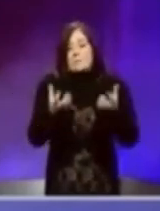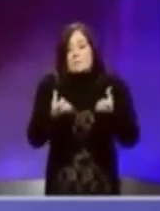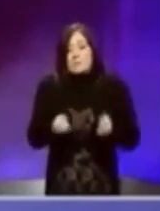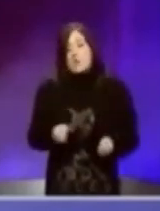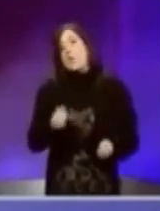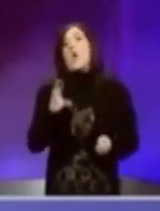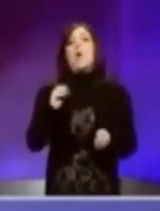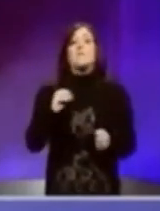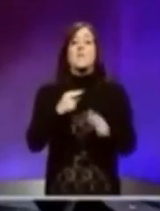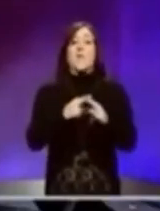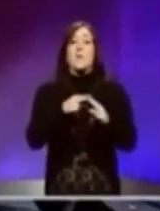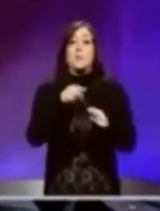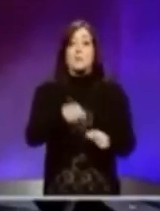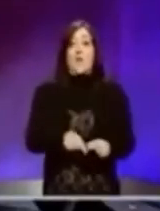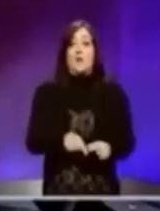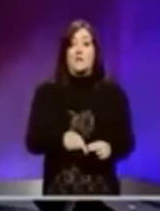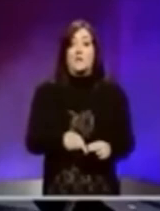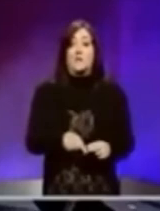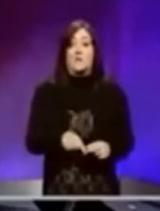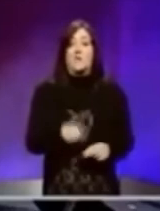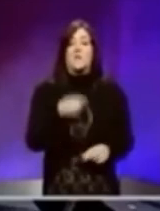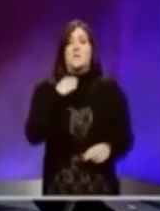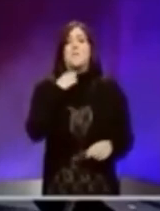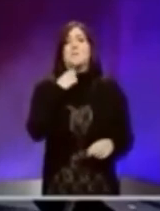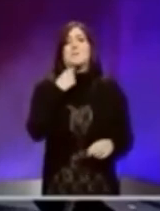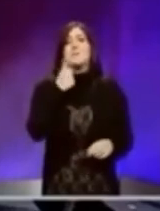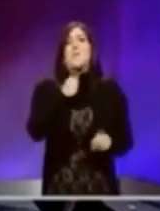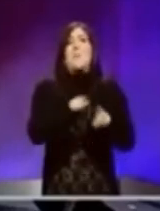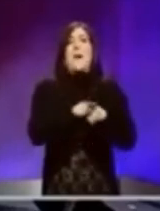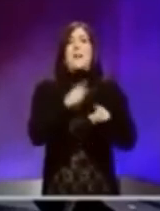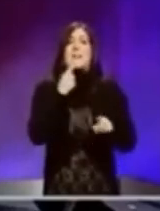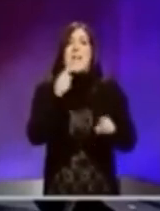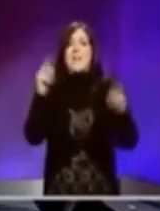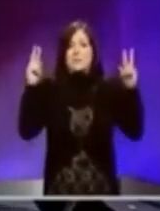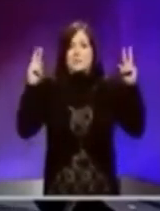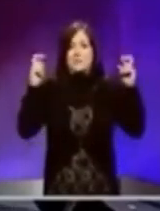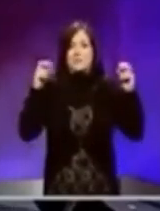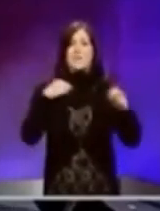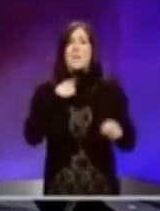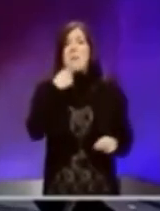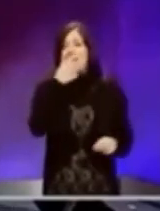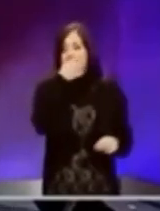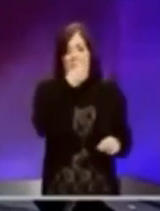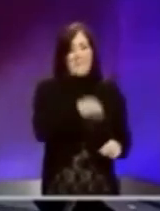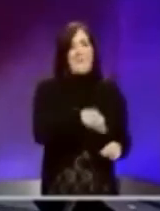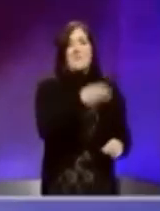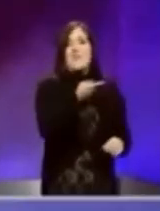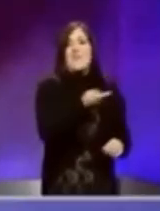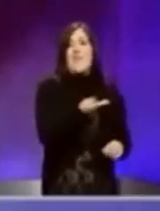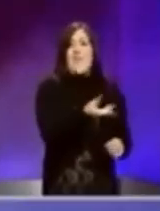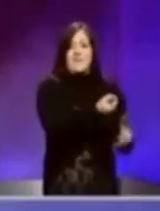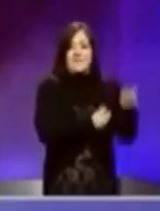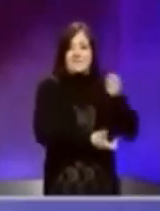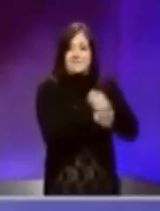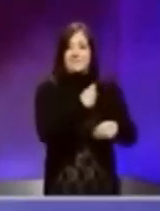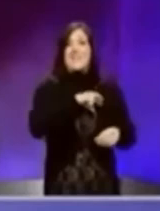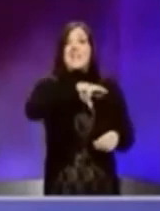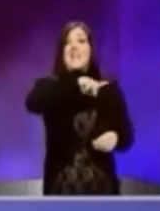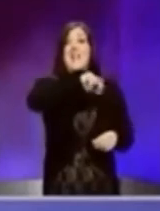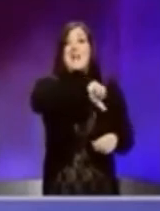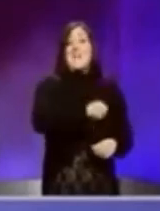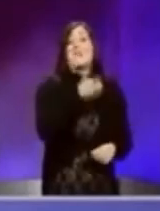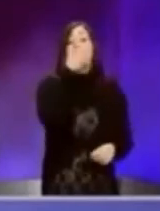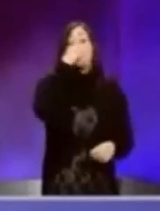l-foresight biżejjed li ma ndardrux lajn li nixorbu minna u dan huwa preċiżament il-każ. Inkunu qegħdin nitkellmu wkoll dwar